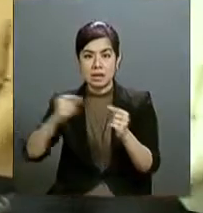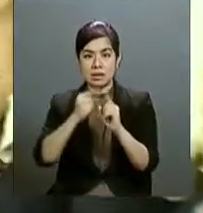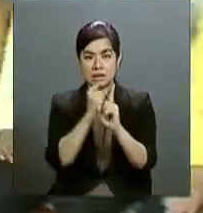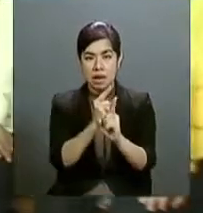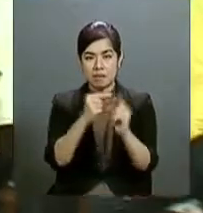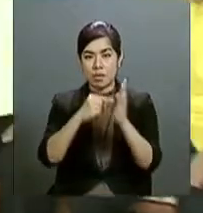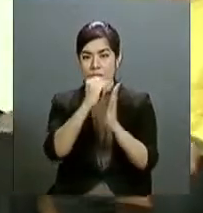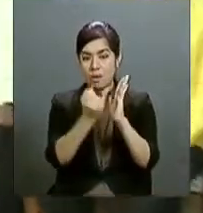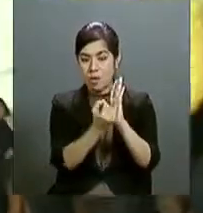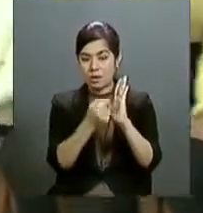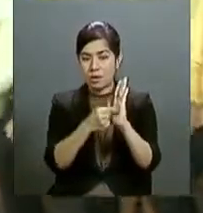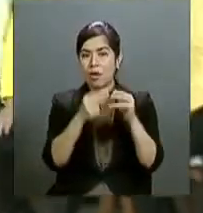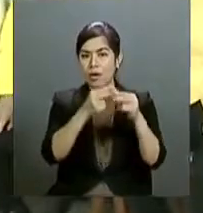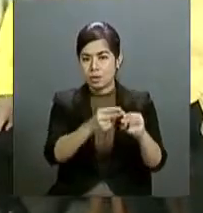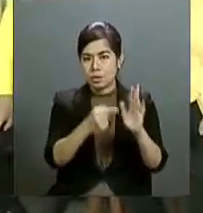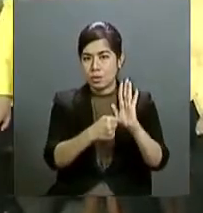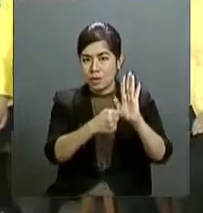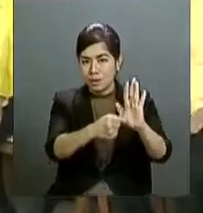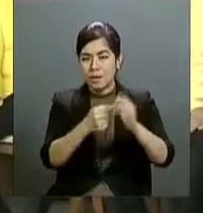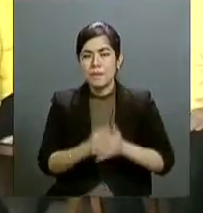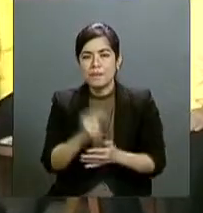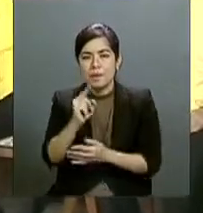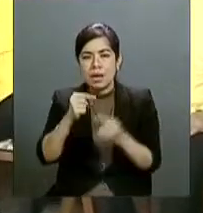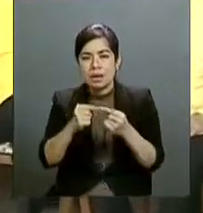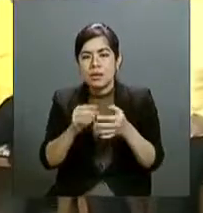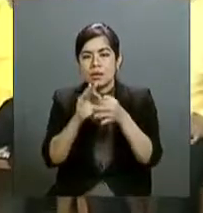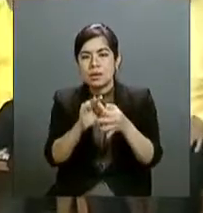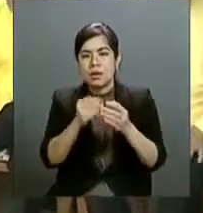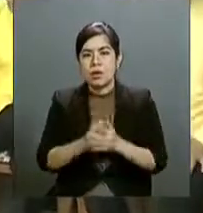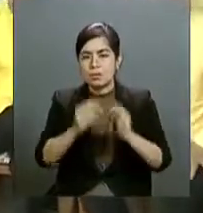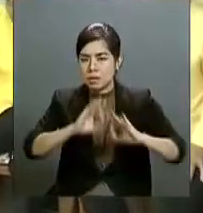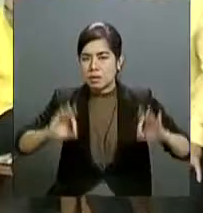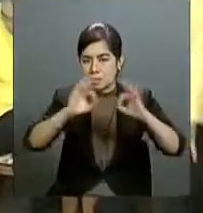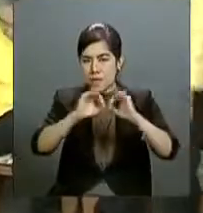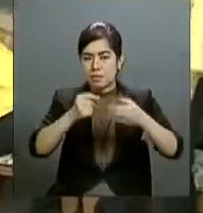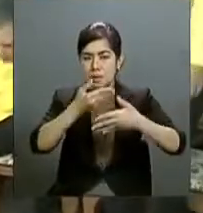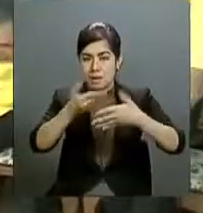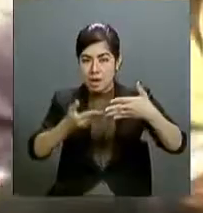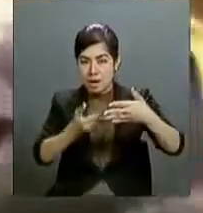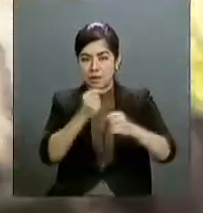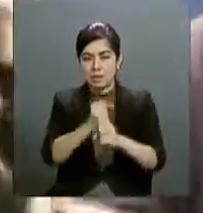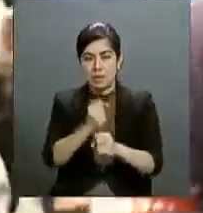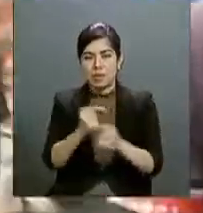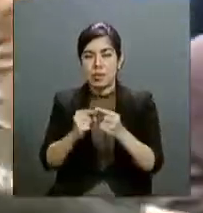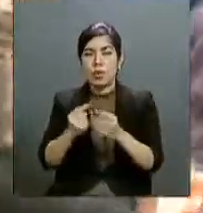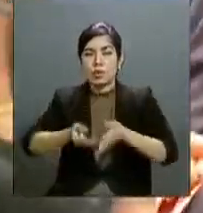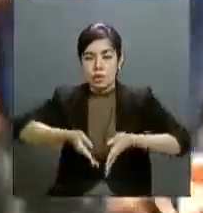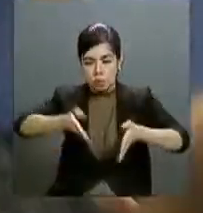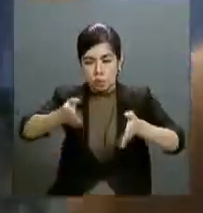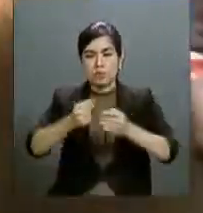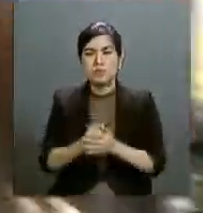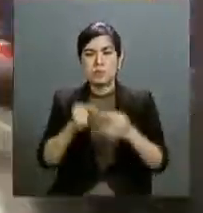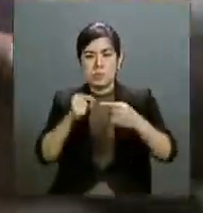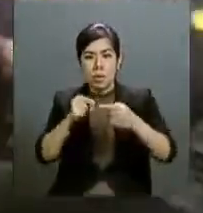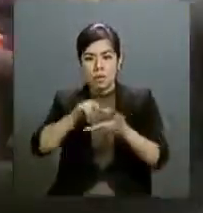และภาคเอกชนเสนอเข้ามาโดยเน้นการพัฒนา5 หมวดหลักประกอบไปด้วยสร้างถนนวงแหวนแห่งที่2ฟื้นสนามบิน